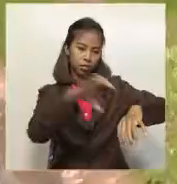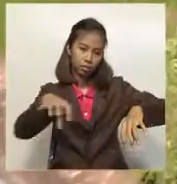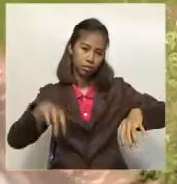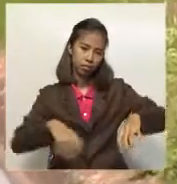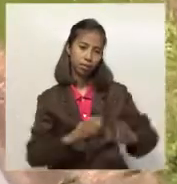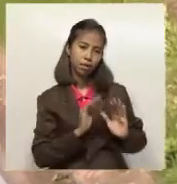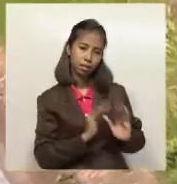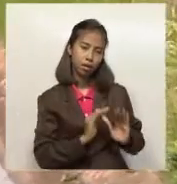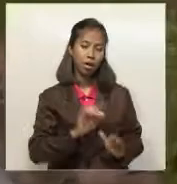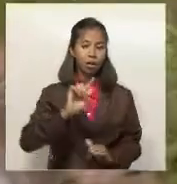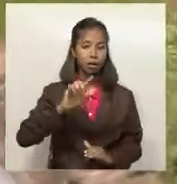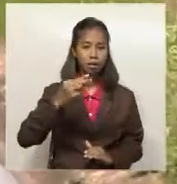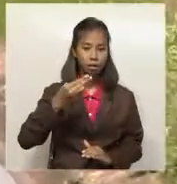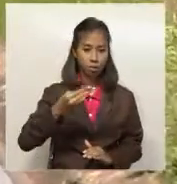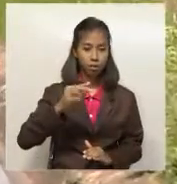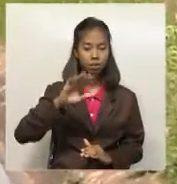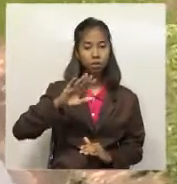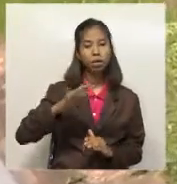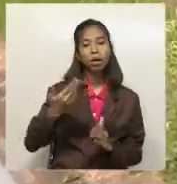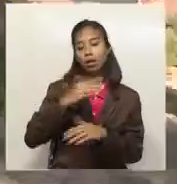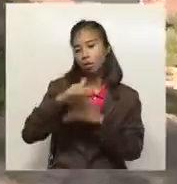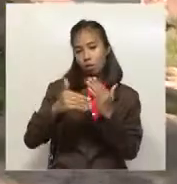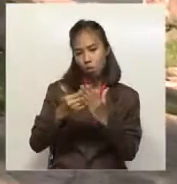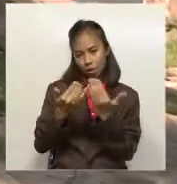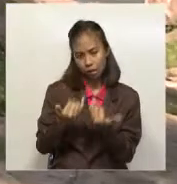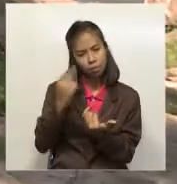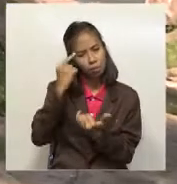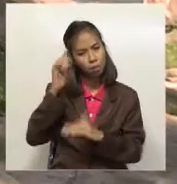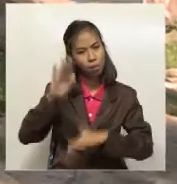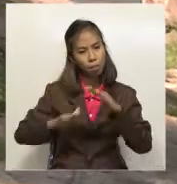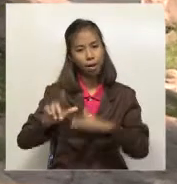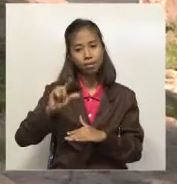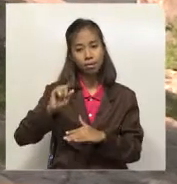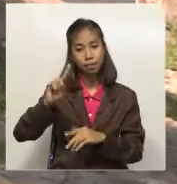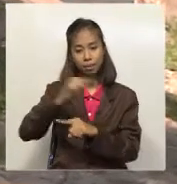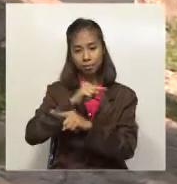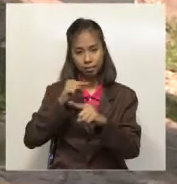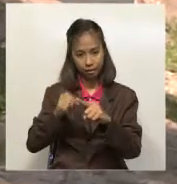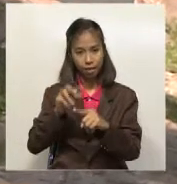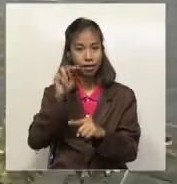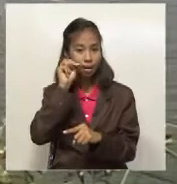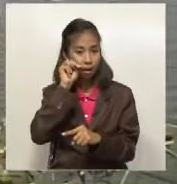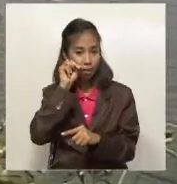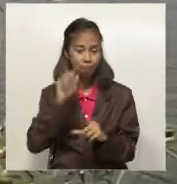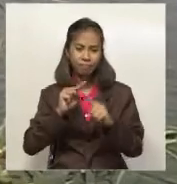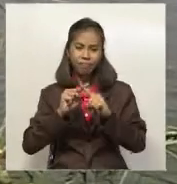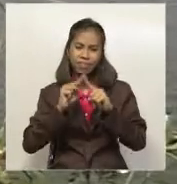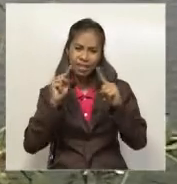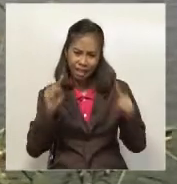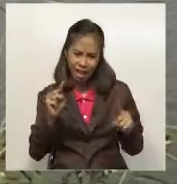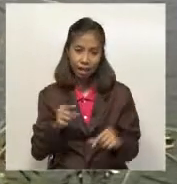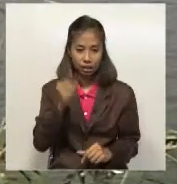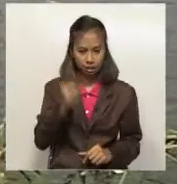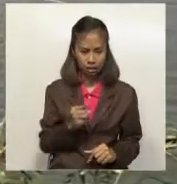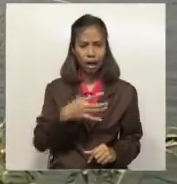มทั้งสิ้น 12,440 ล้านลูกบาศก์เมตรคิดเป็นร้อยละ21ของปริมาณน้ำท่าแต่ว่ามีความต้